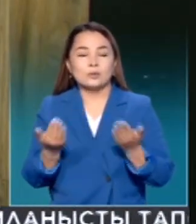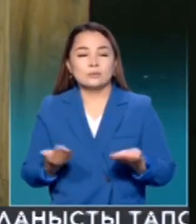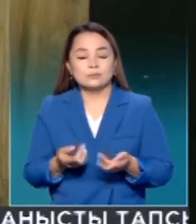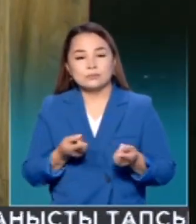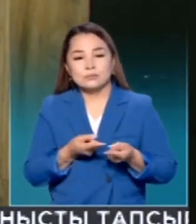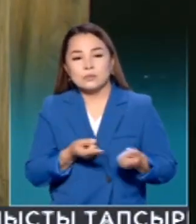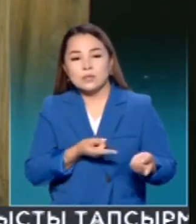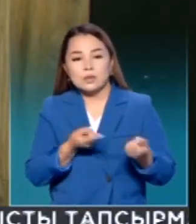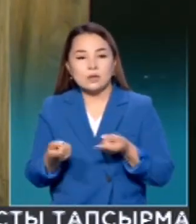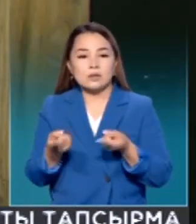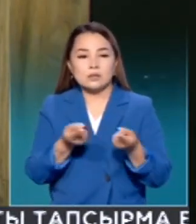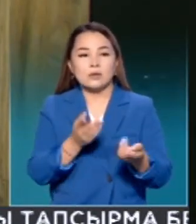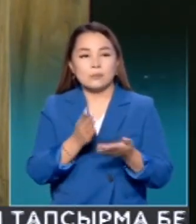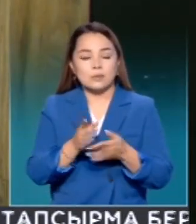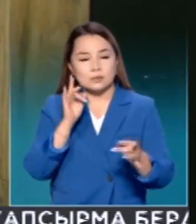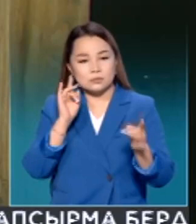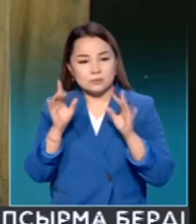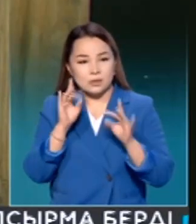жалдадым.